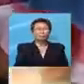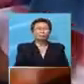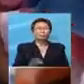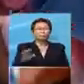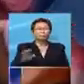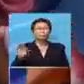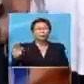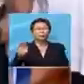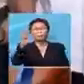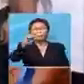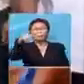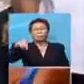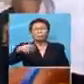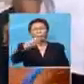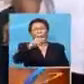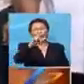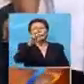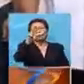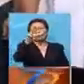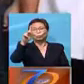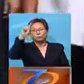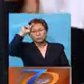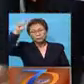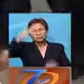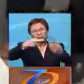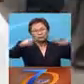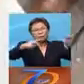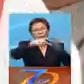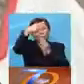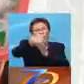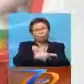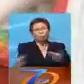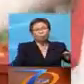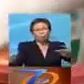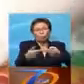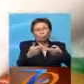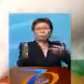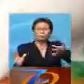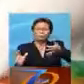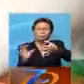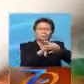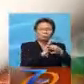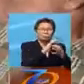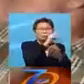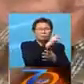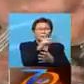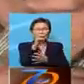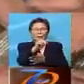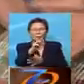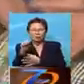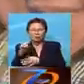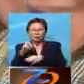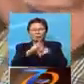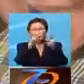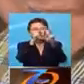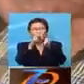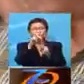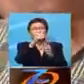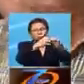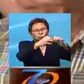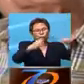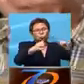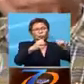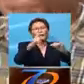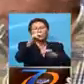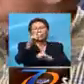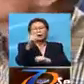Beliau yang juga ahli Parlimen Hulu Terengganu merasmikan program menghubung menyatu Kementerian Komunikasi dan Multimedia di Kampung Durian